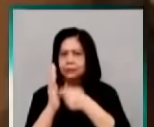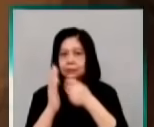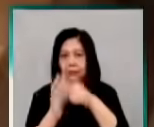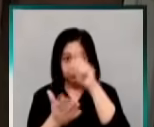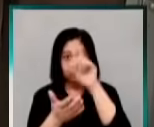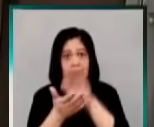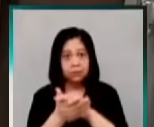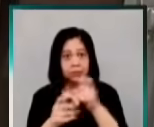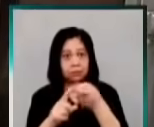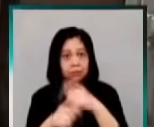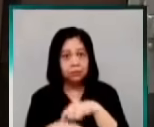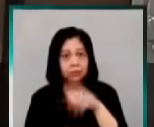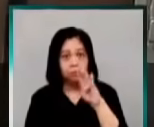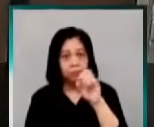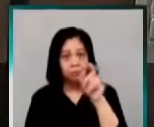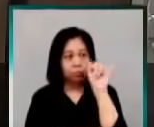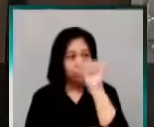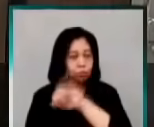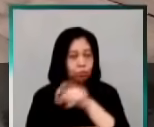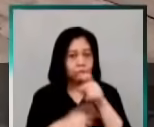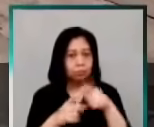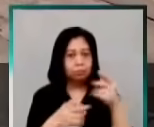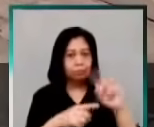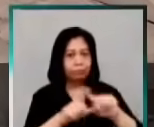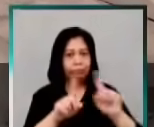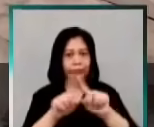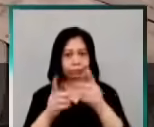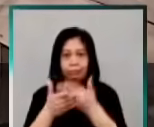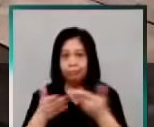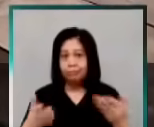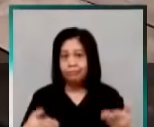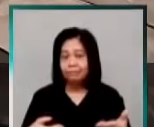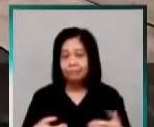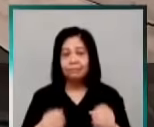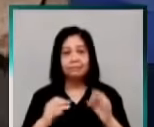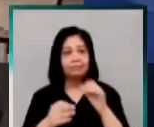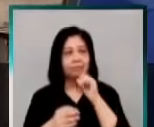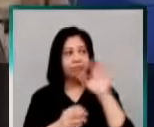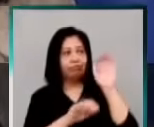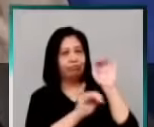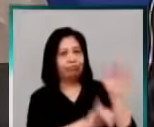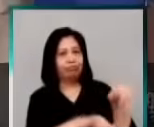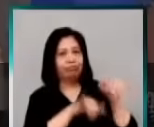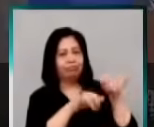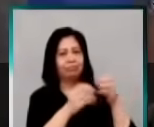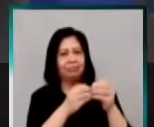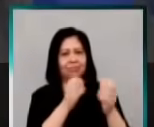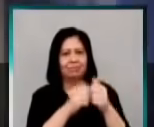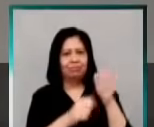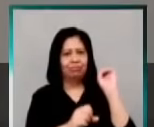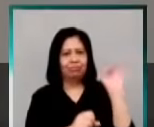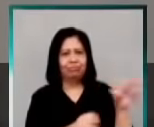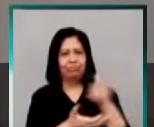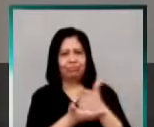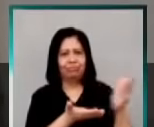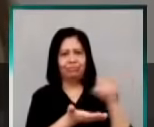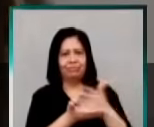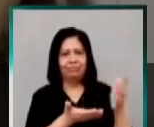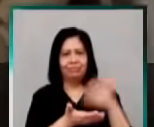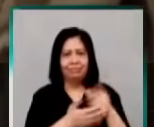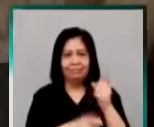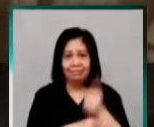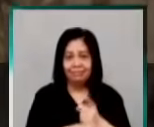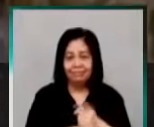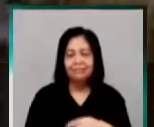sa mga kahong pinaglagyan lang ng kung ano-ano? Na kung hindi nakatambak, e madalas sa basurahan ang ending. Nagsimula